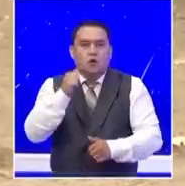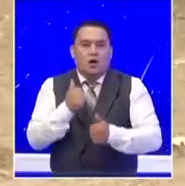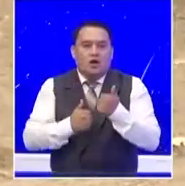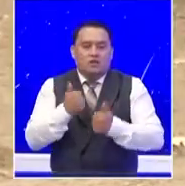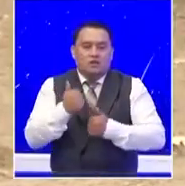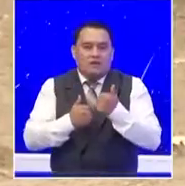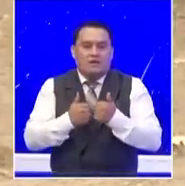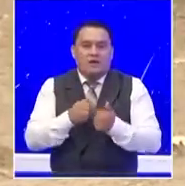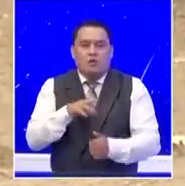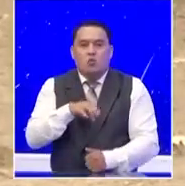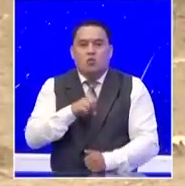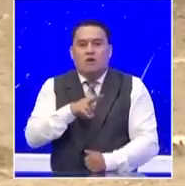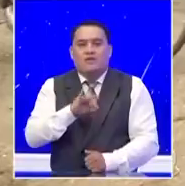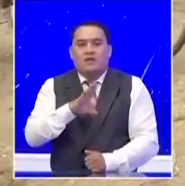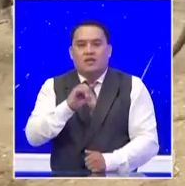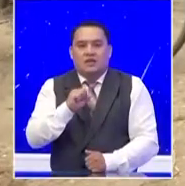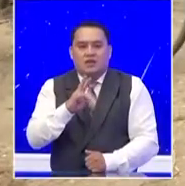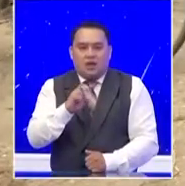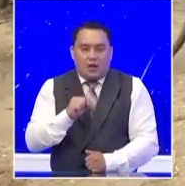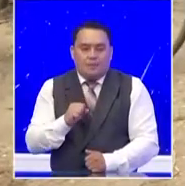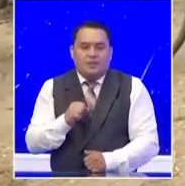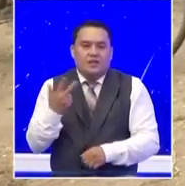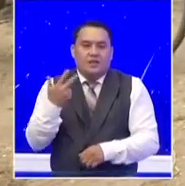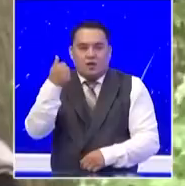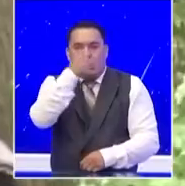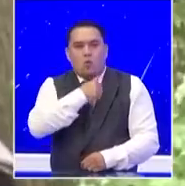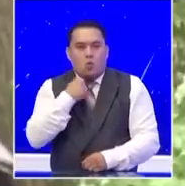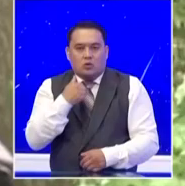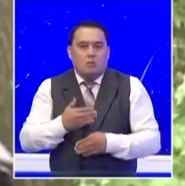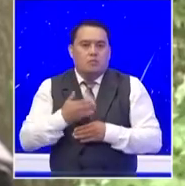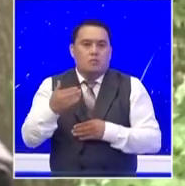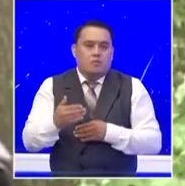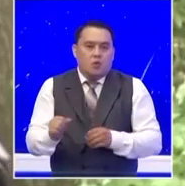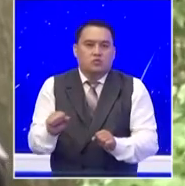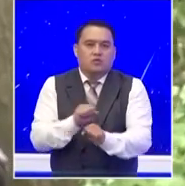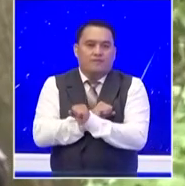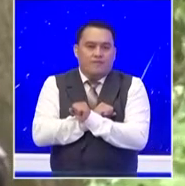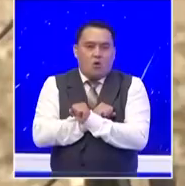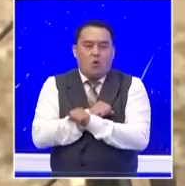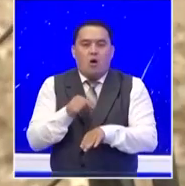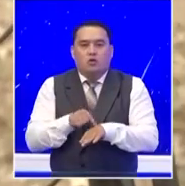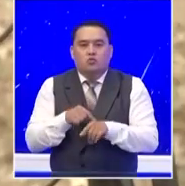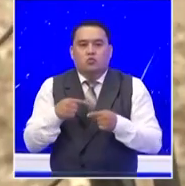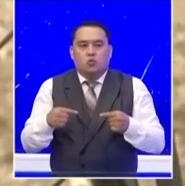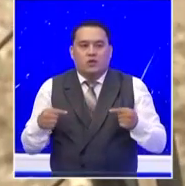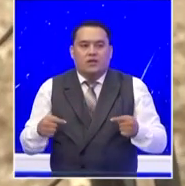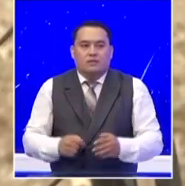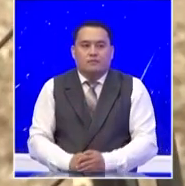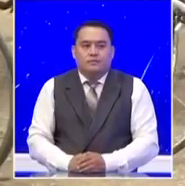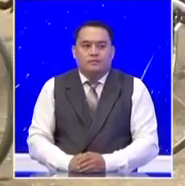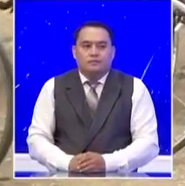шоссейной гонке Екатерина Удовыкина. Занимается велоспортом она уже 3 года. Однако после длительного карантина ощущения уже другие, признается